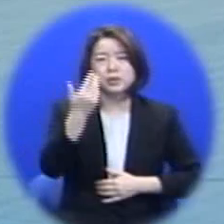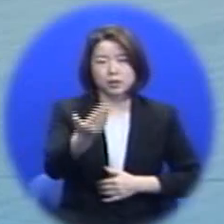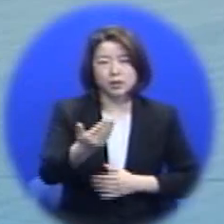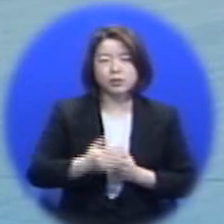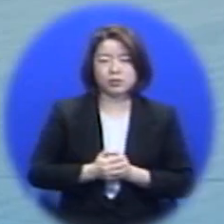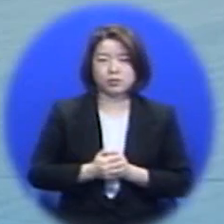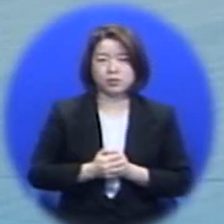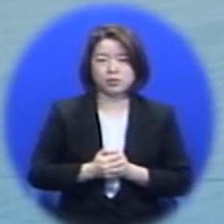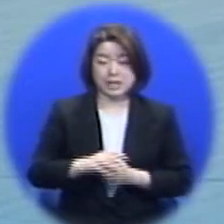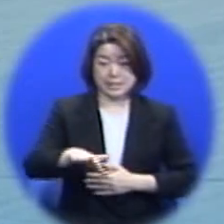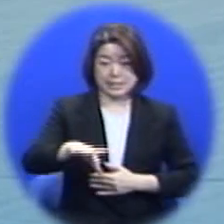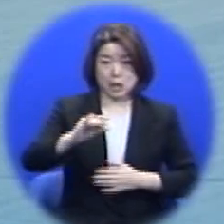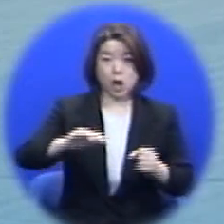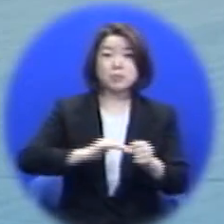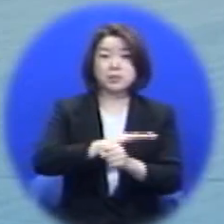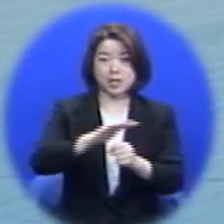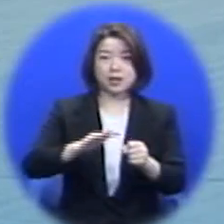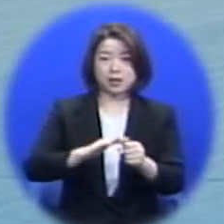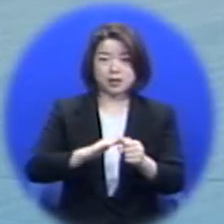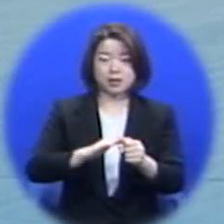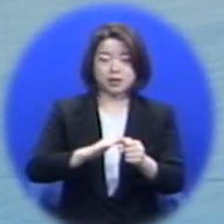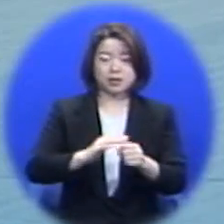사랑이에요. 처음 사랑.